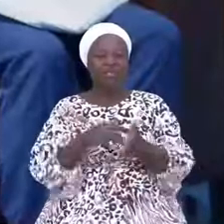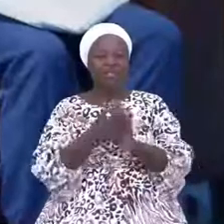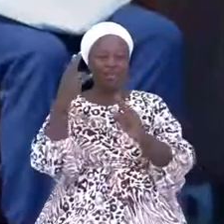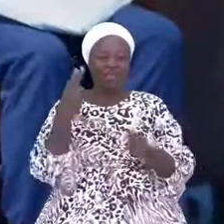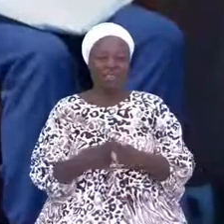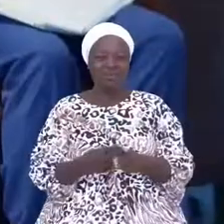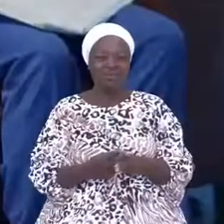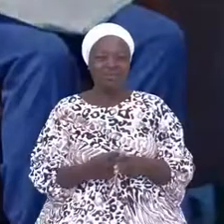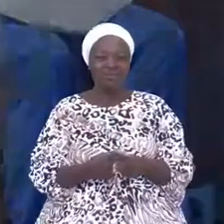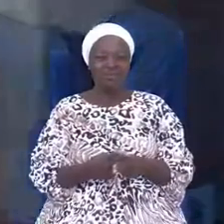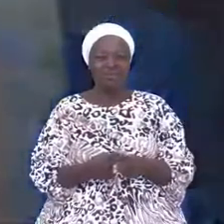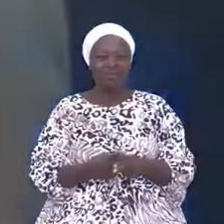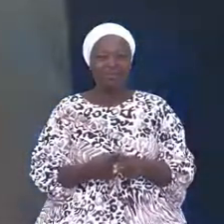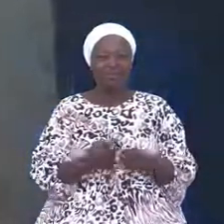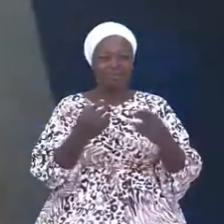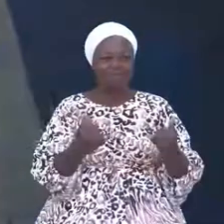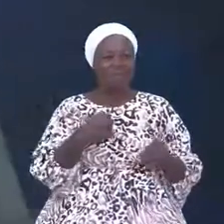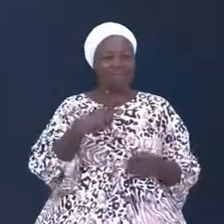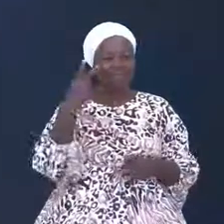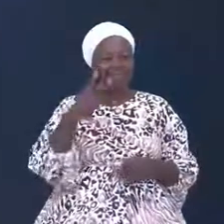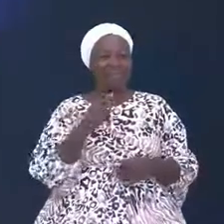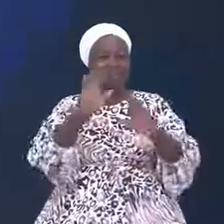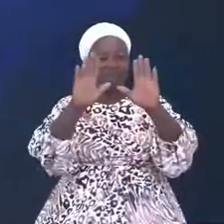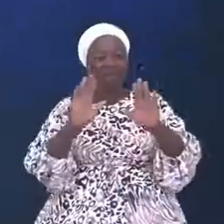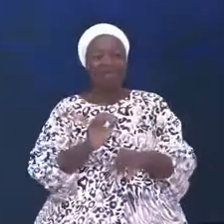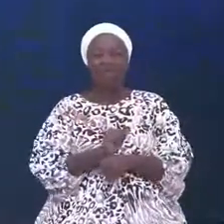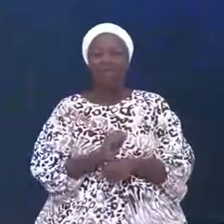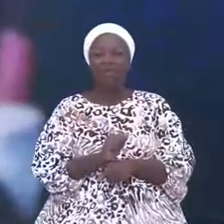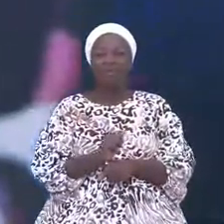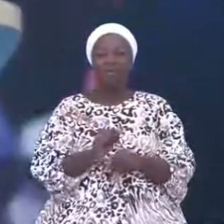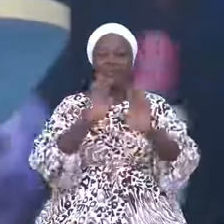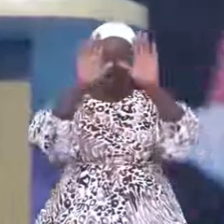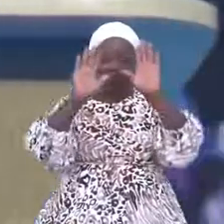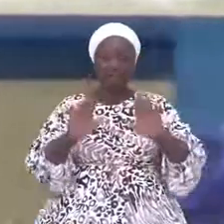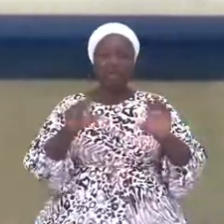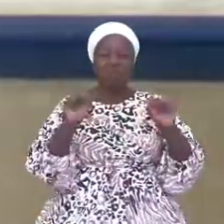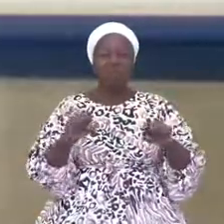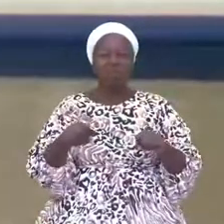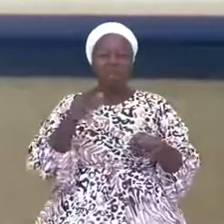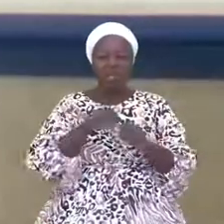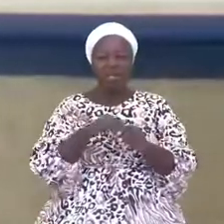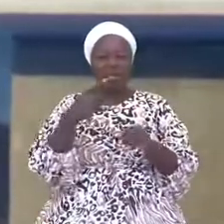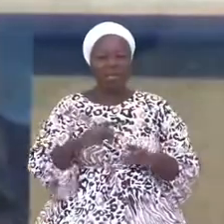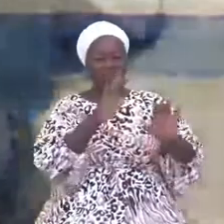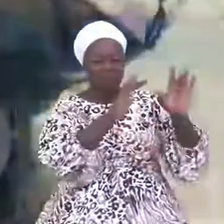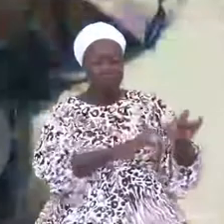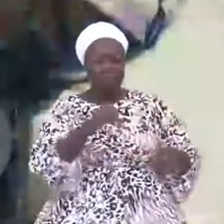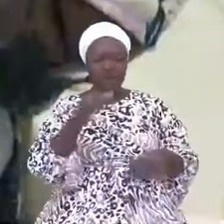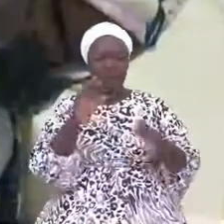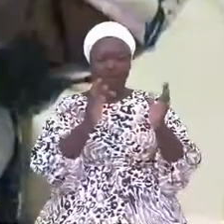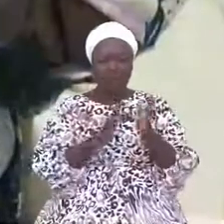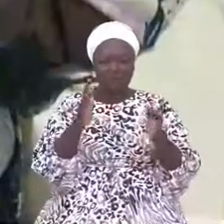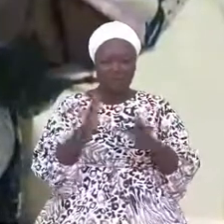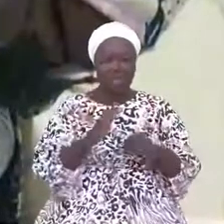seront un témoignage. Nous considérons les possibilités miraculeuses